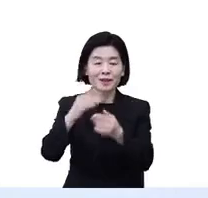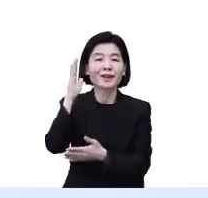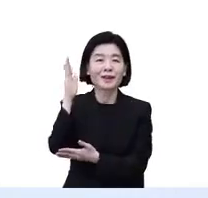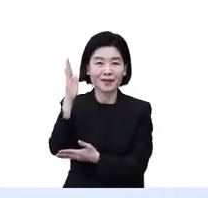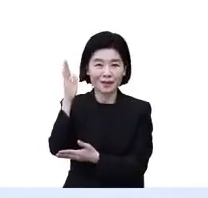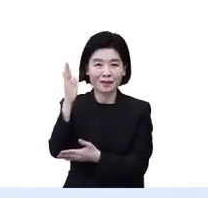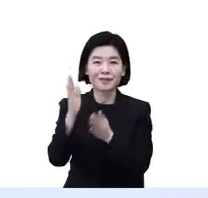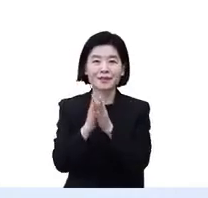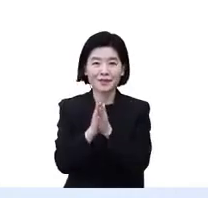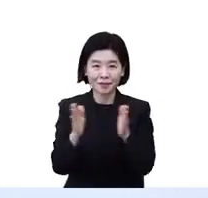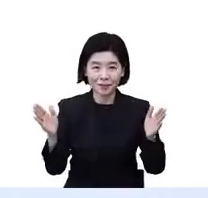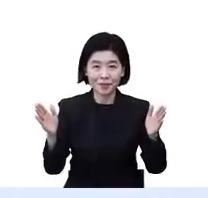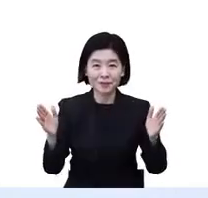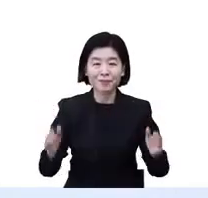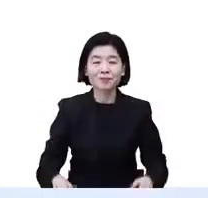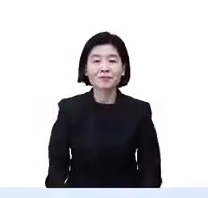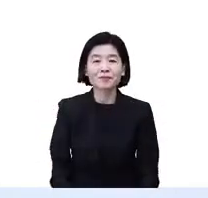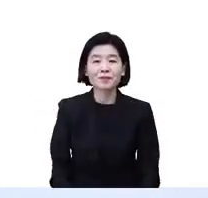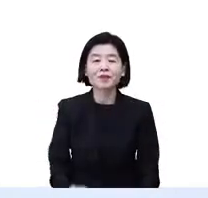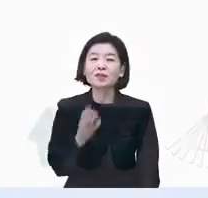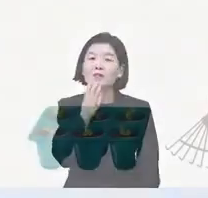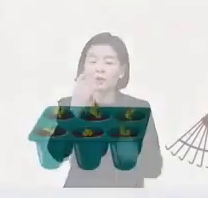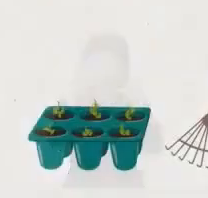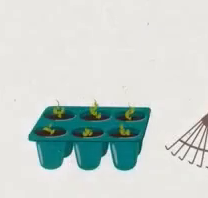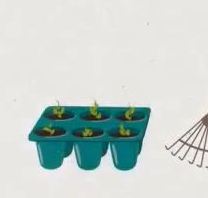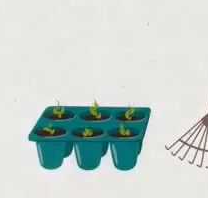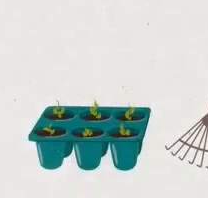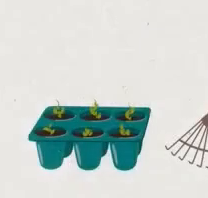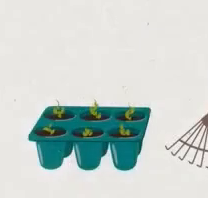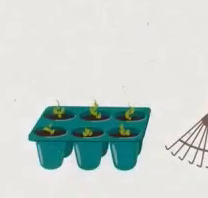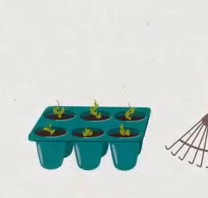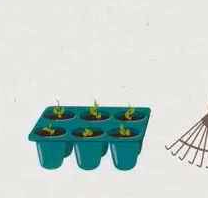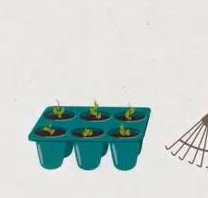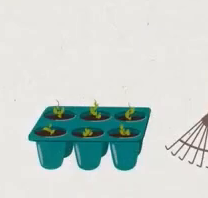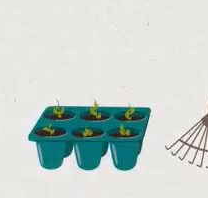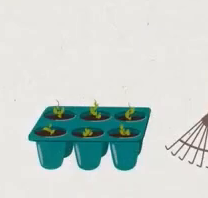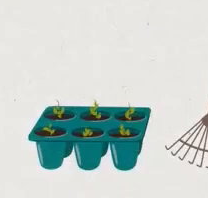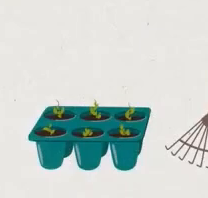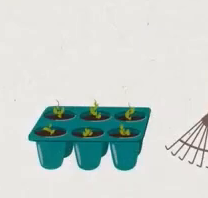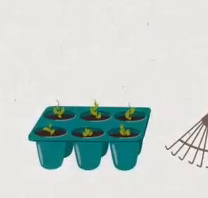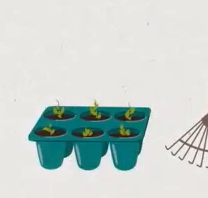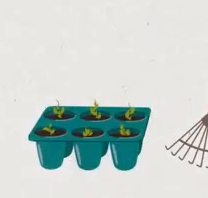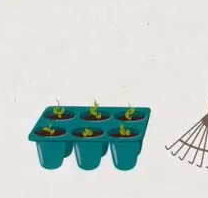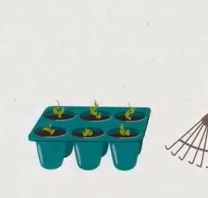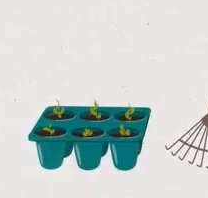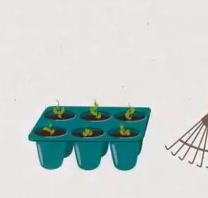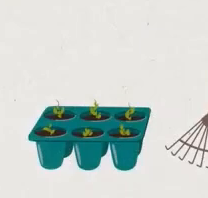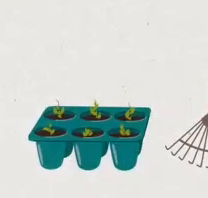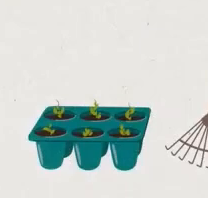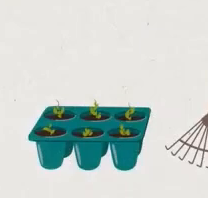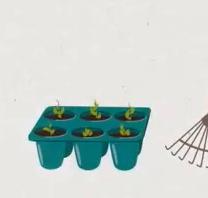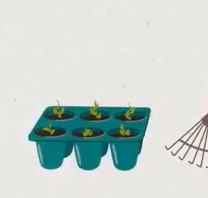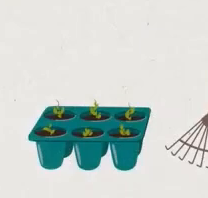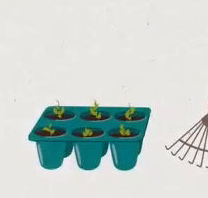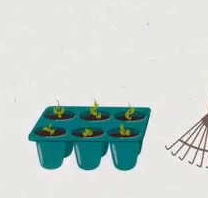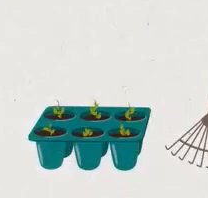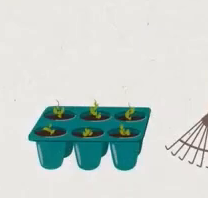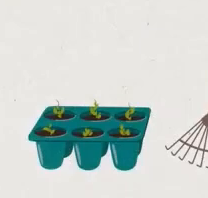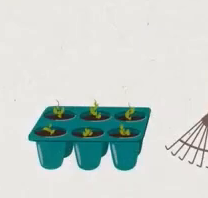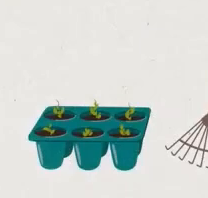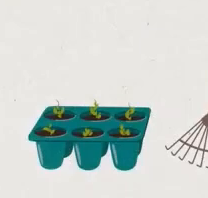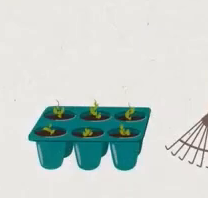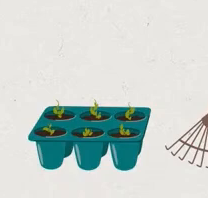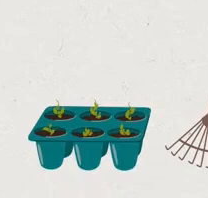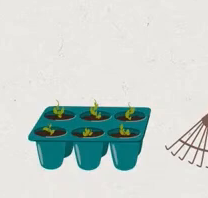바로 시작을 해보도록 할게요. 서울대학교병원 정신건강의학과 홍순범 교수님을 모셨습니다. 청소년